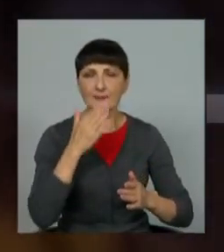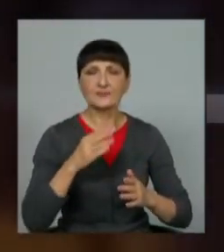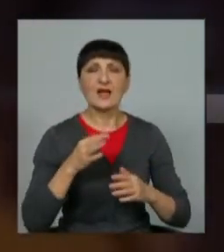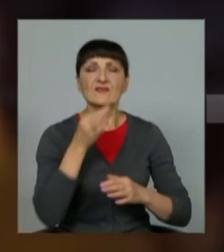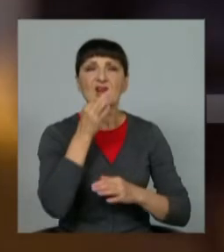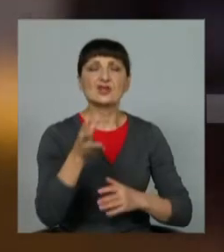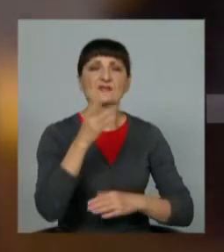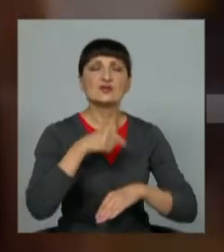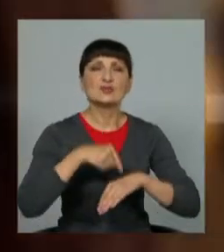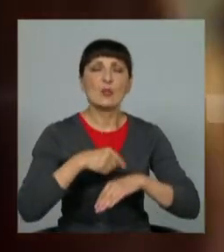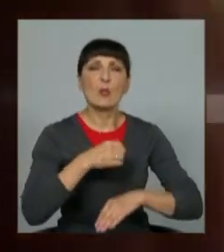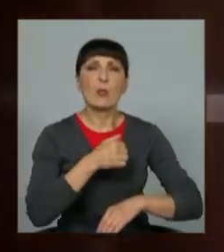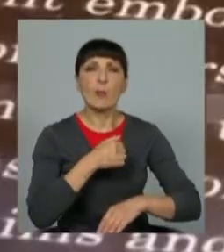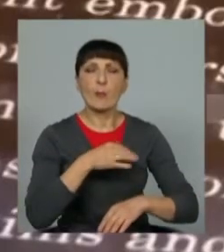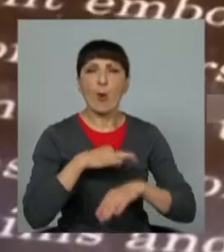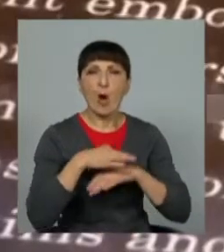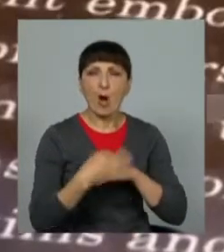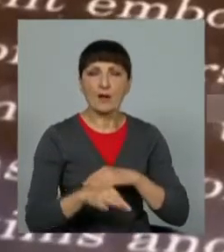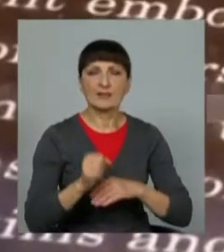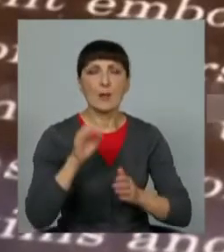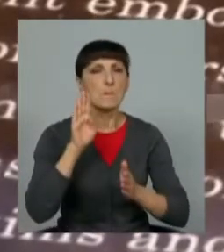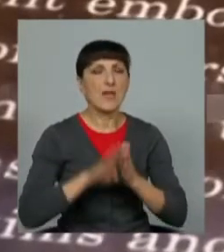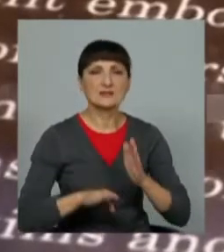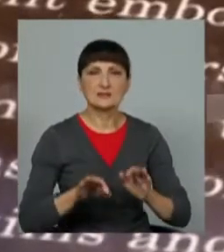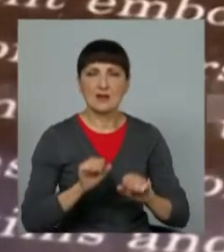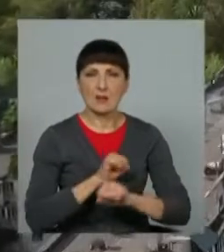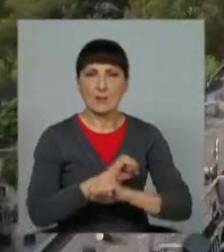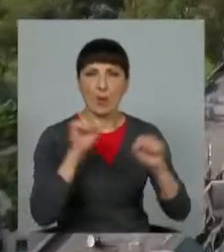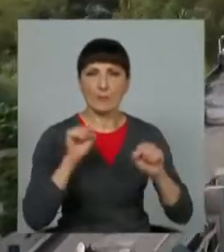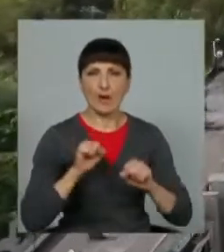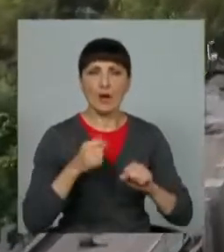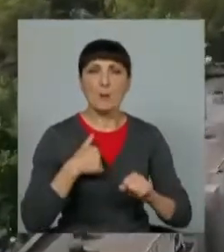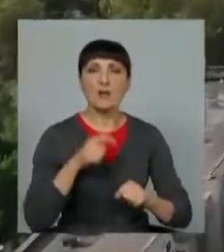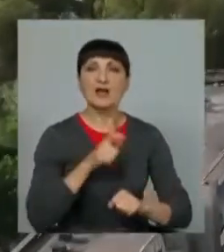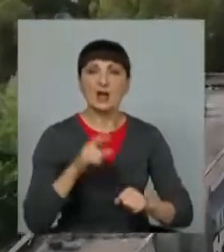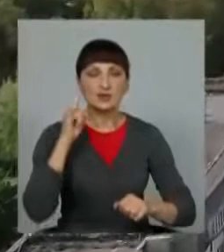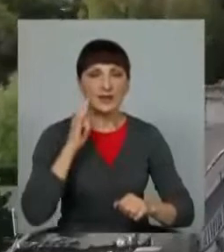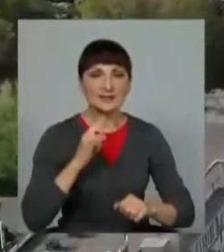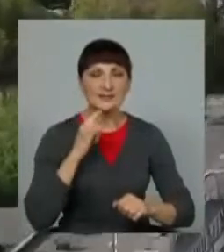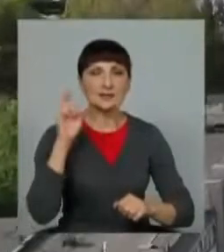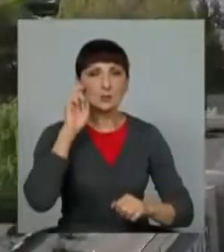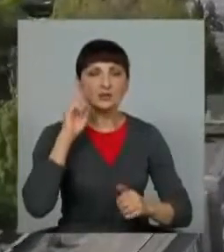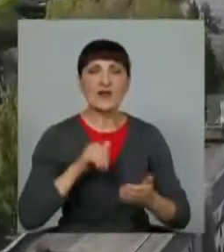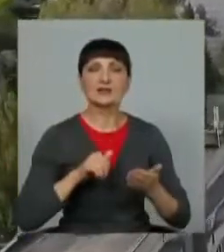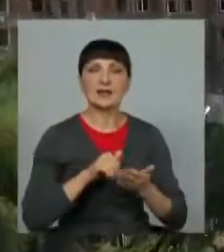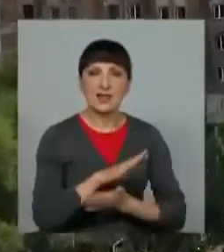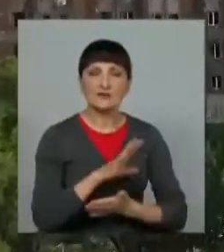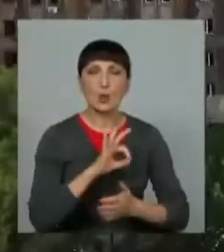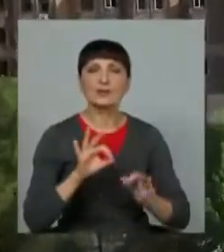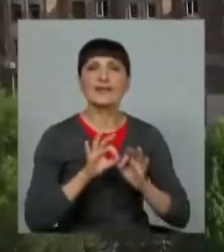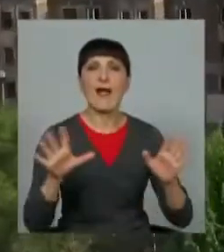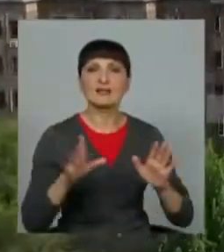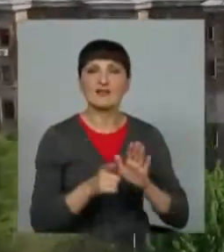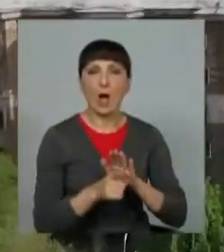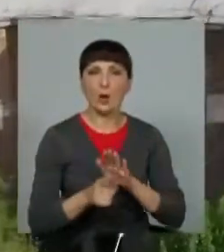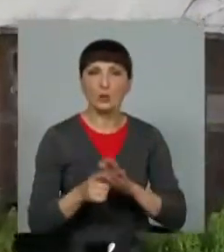надежду японского народа на безъядерное будущее. Мы, граждане Казахстана, государство, отказавшегося от ядерного